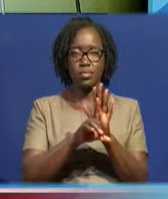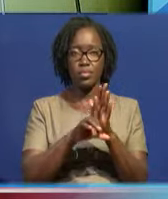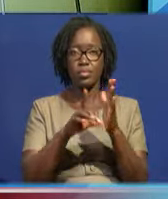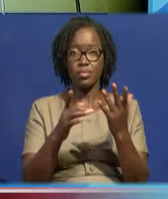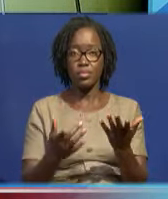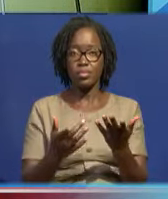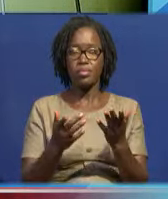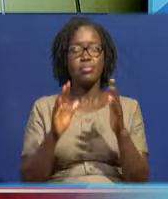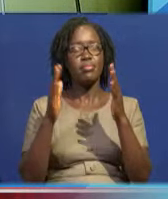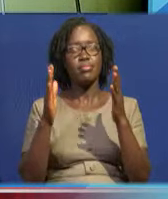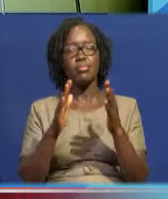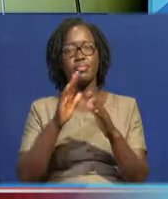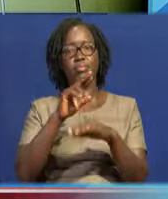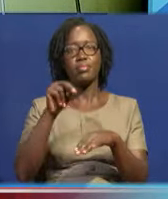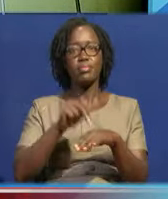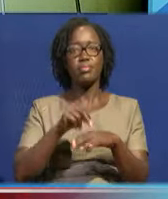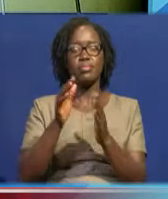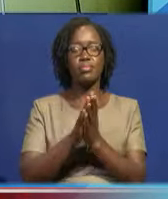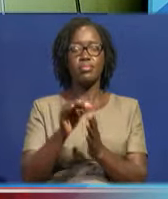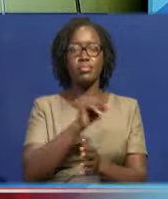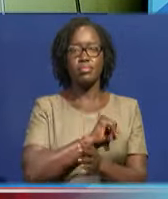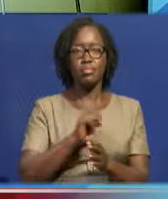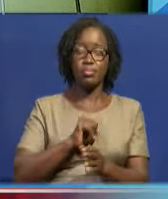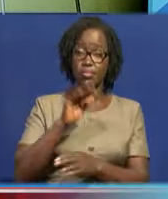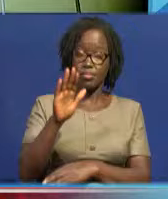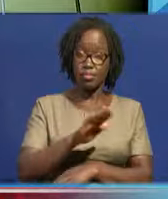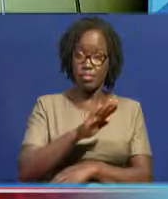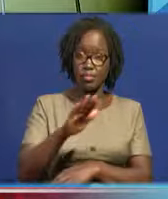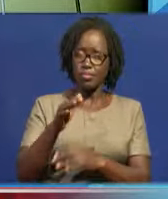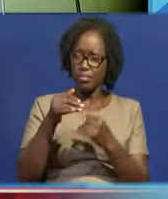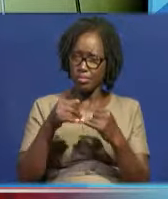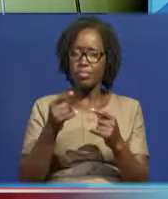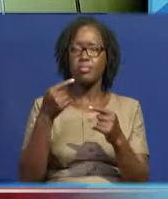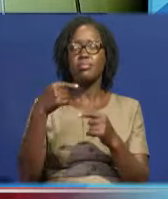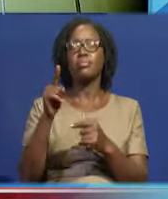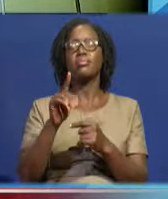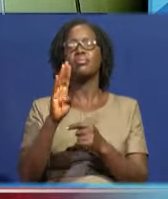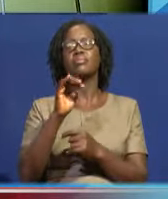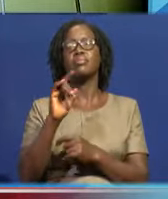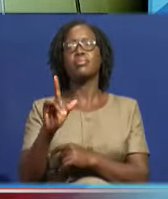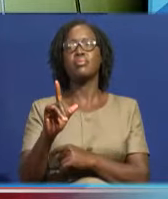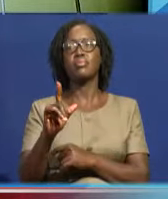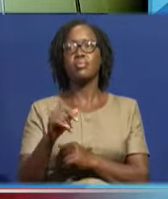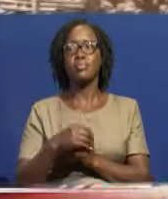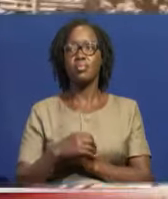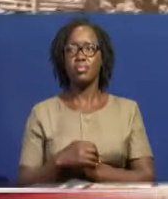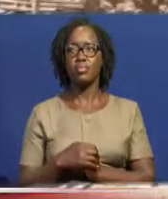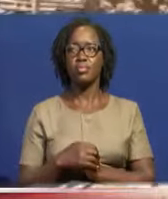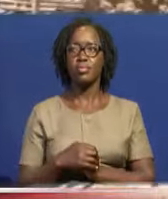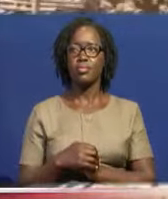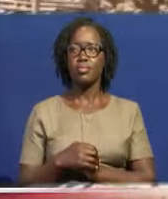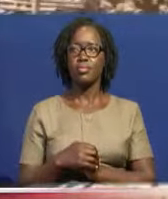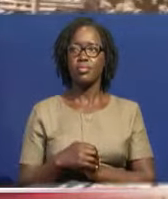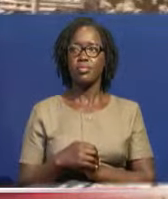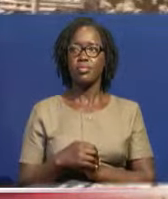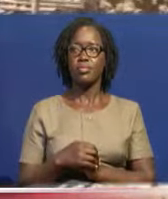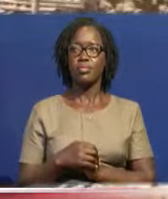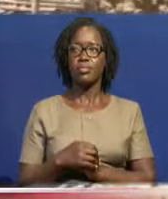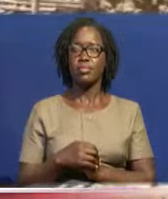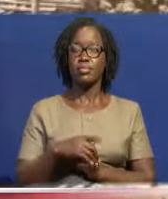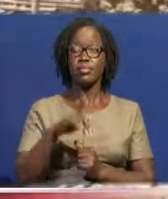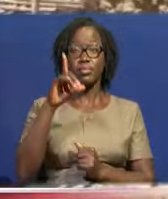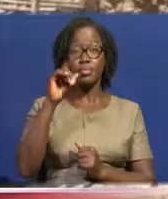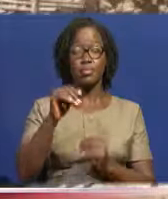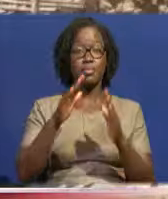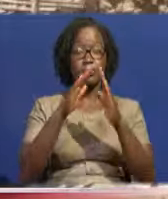Ruto alisifia bunge la taifa na lile la seneti kwa kujizatiti kupitisha mswada huu. Sheria ya nyumba za gharama nafuu